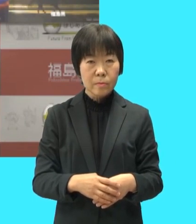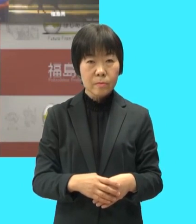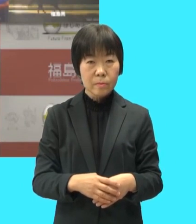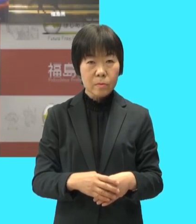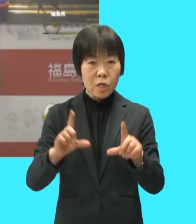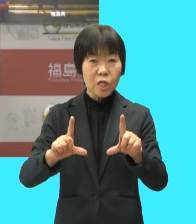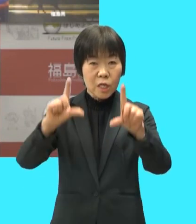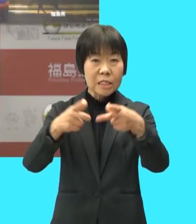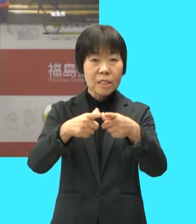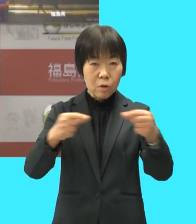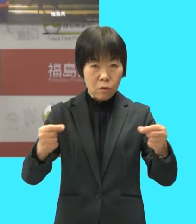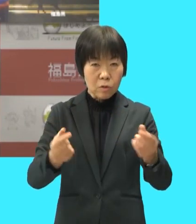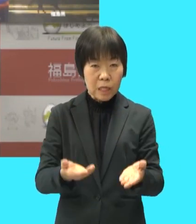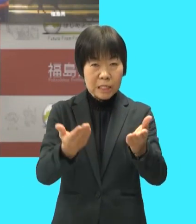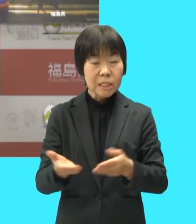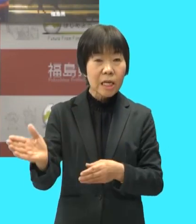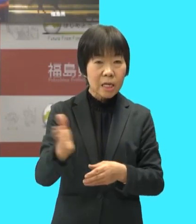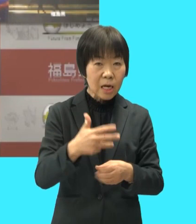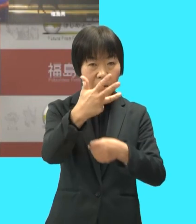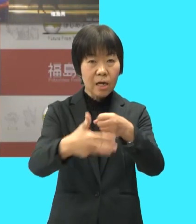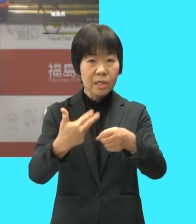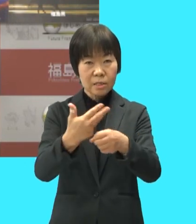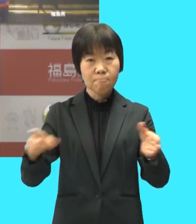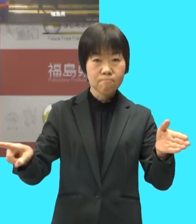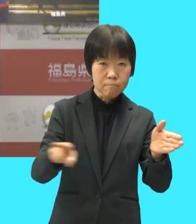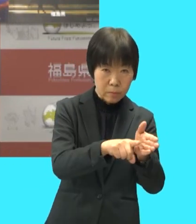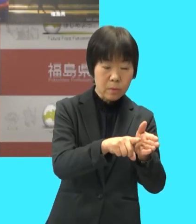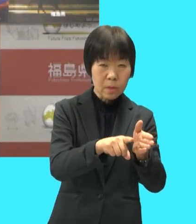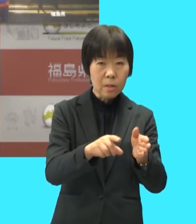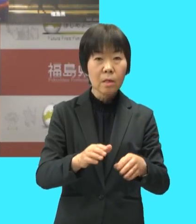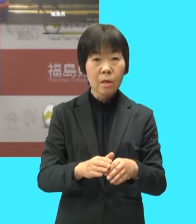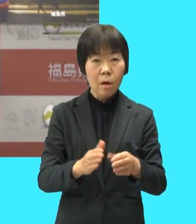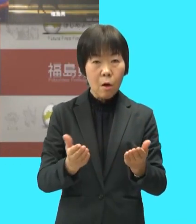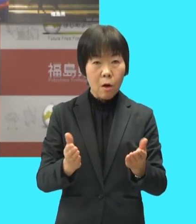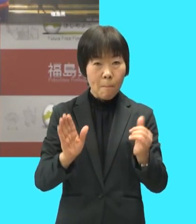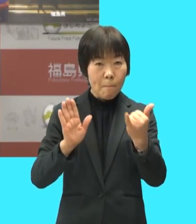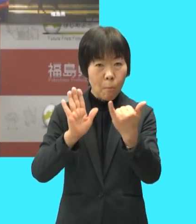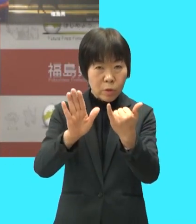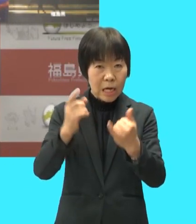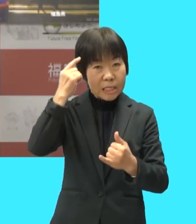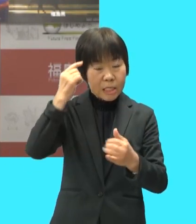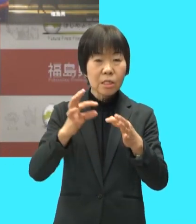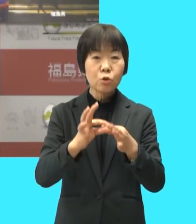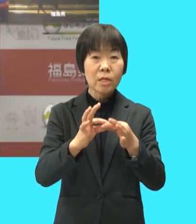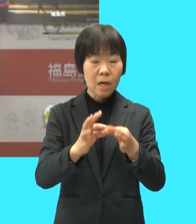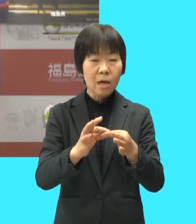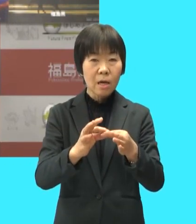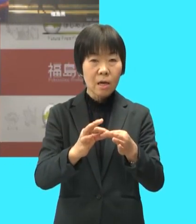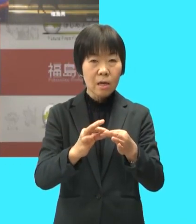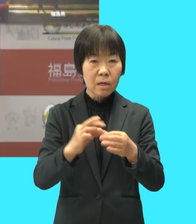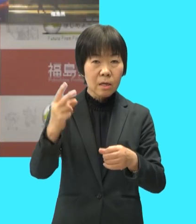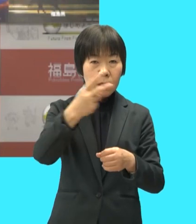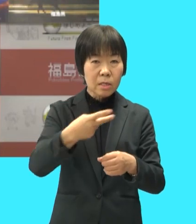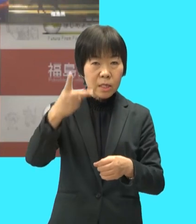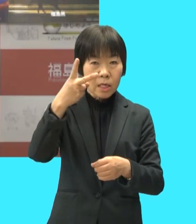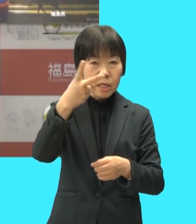東日本大震災からまもなく8年を迎えようとしています。そういった中で、防災意識についてですね、その2011年